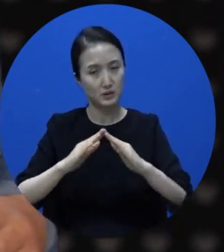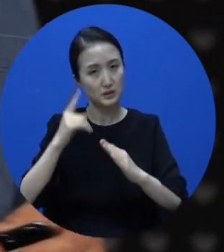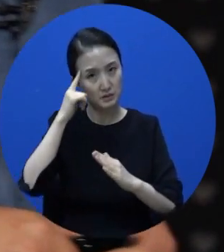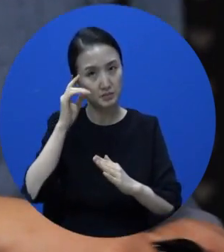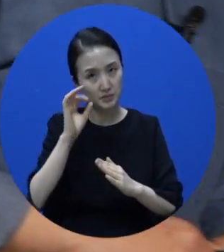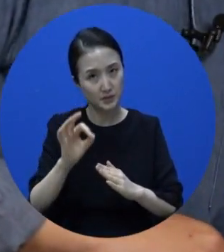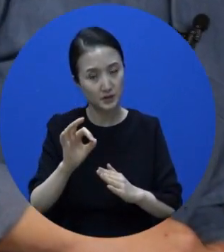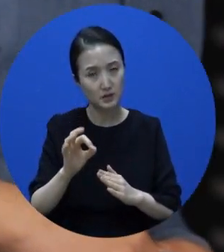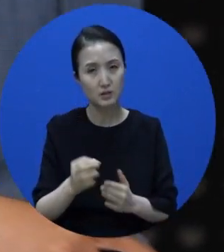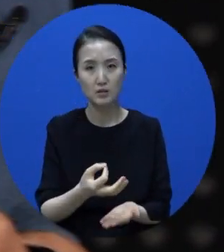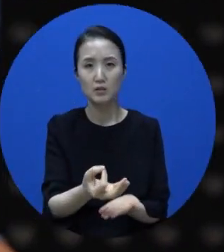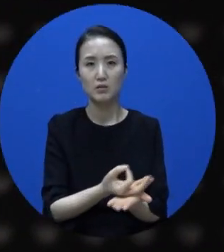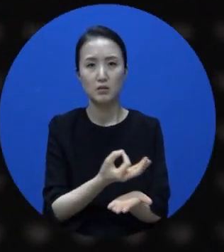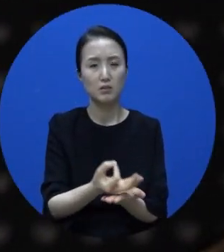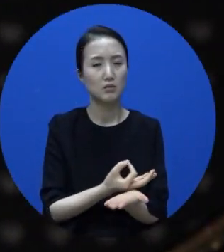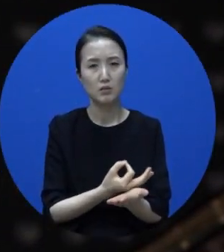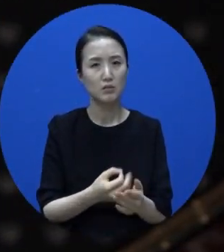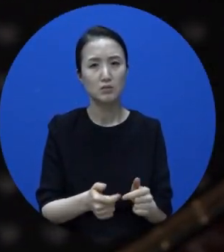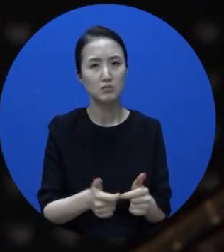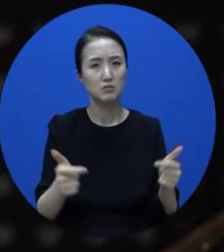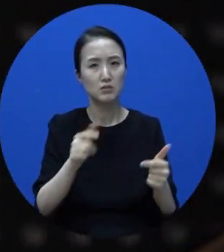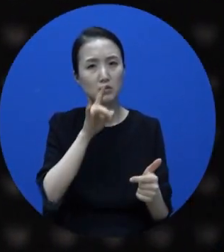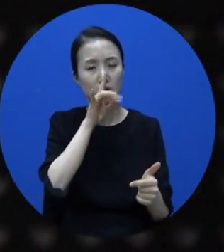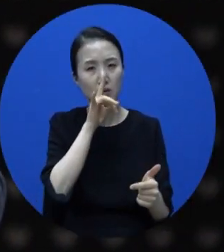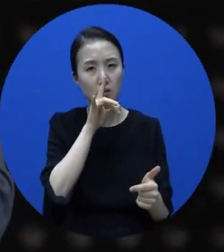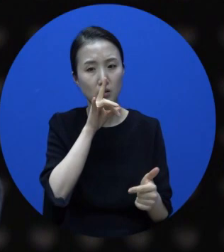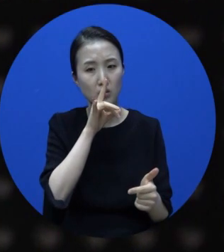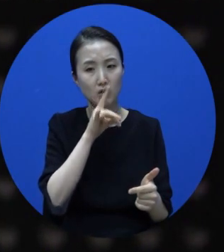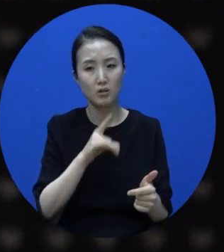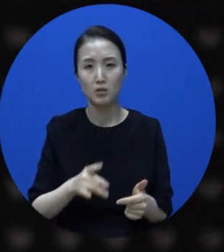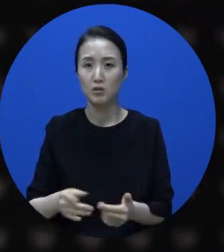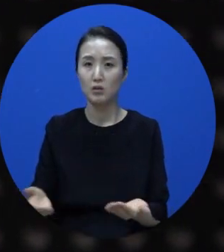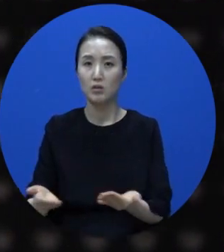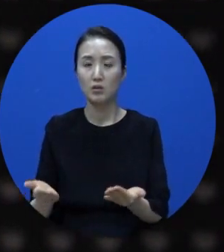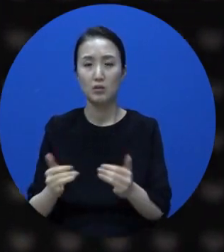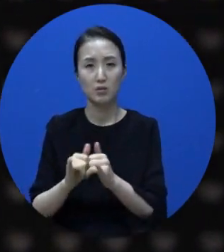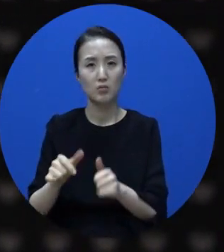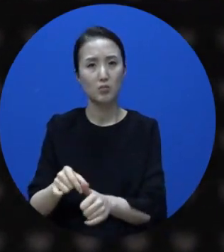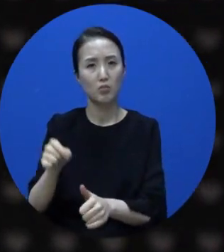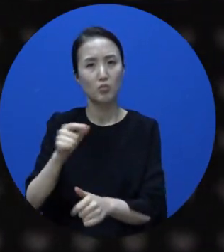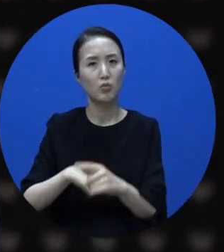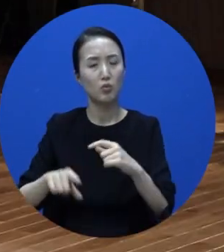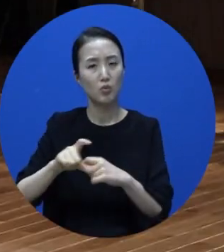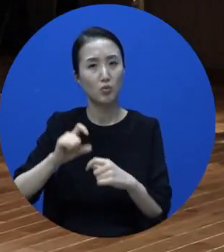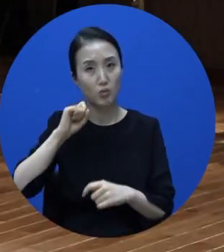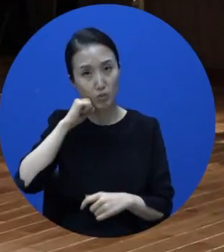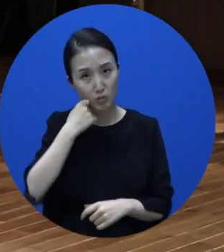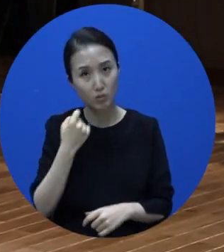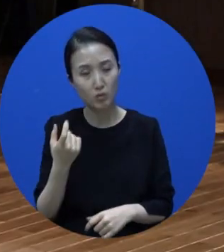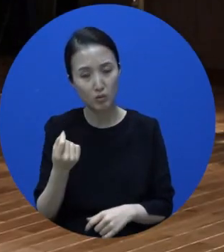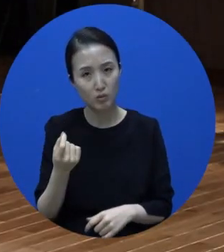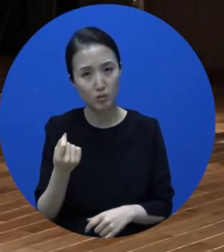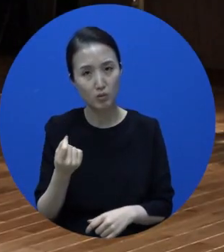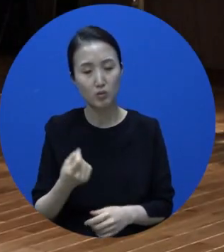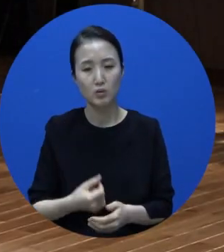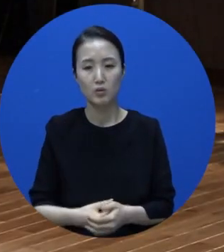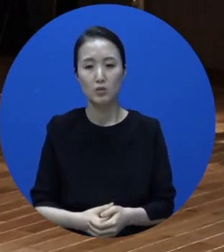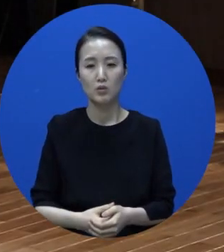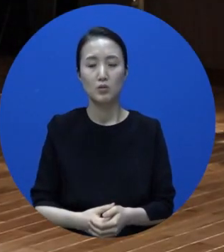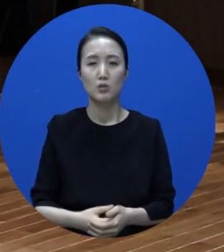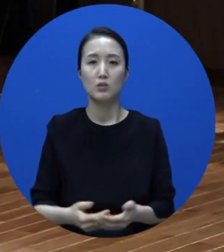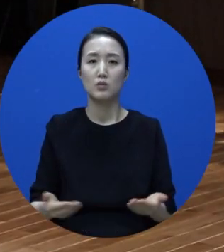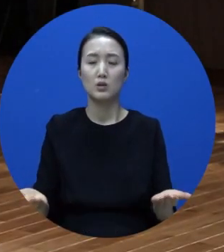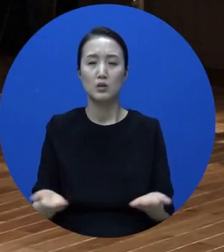여러분 빵집이 있어요 빵집이 매출이 안내로 종업원을 어떻게 놀 입니까